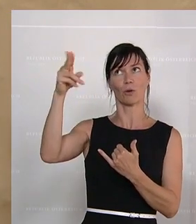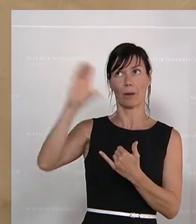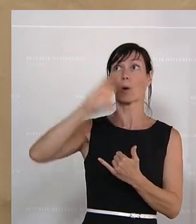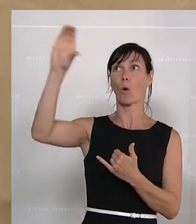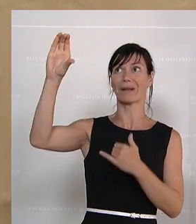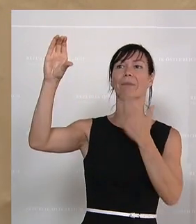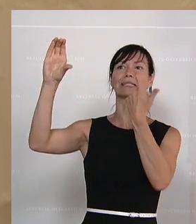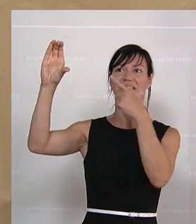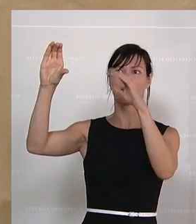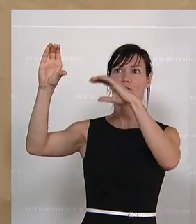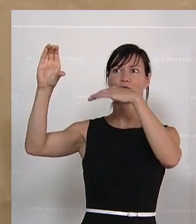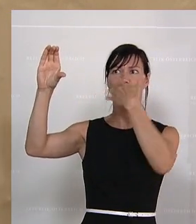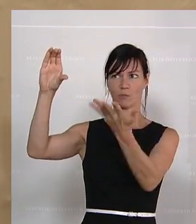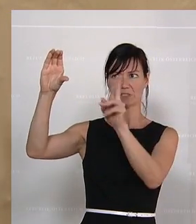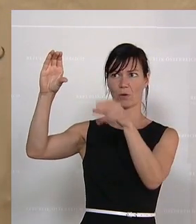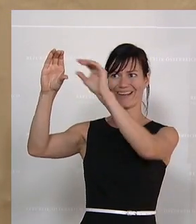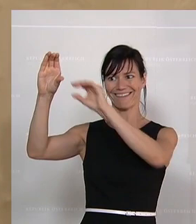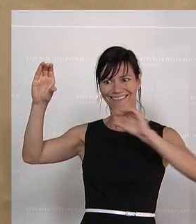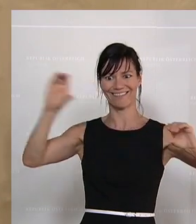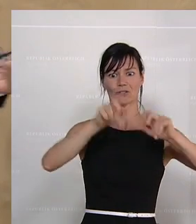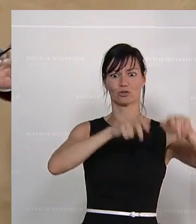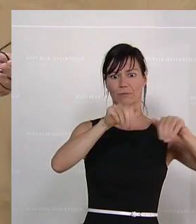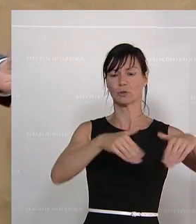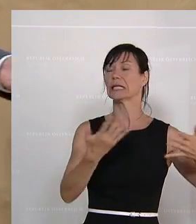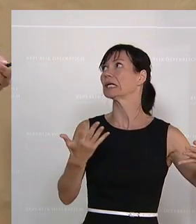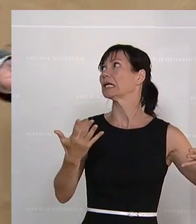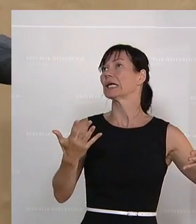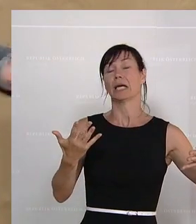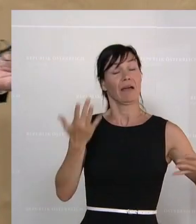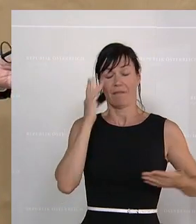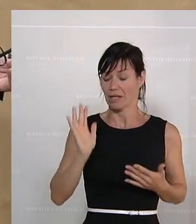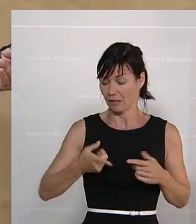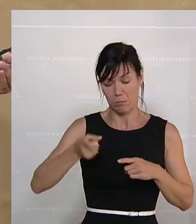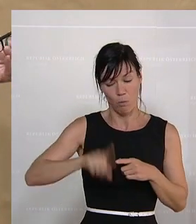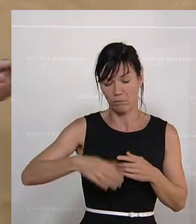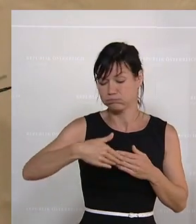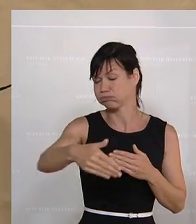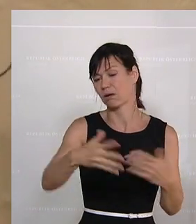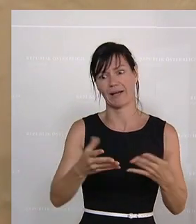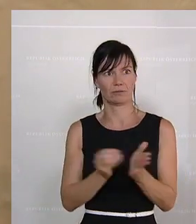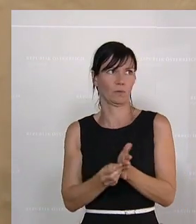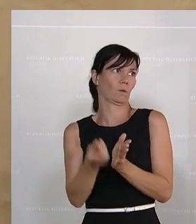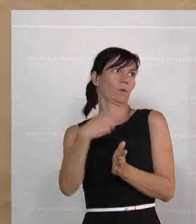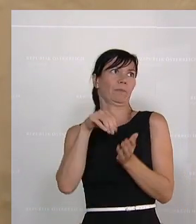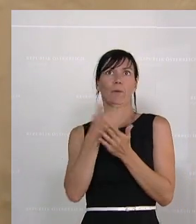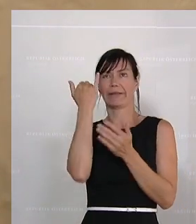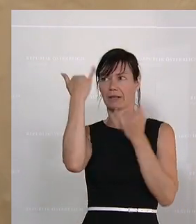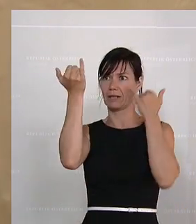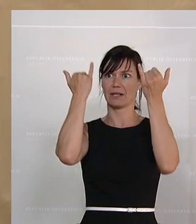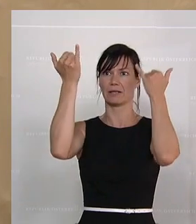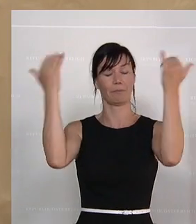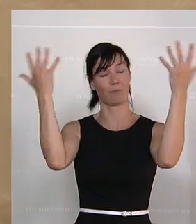ich weiß nicht was noch alles passiert in den nächsten monaten weil sie kommen ständig auf neue ideen das kann keiner